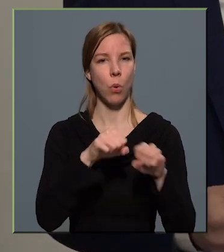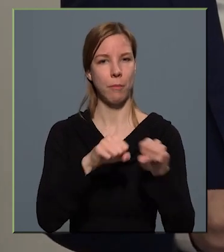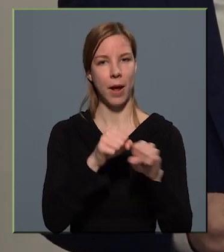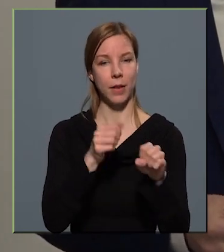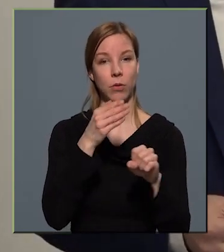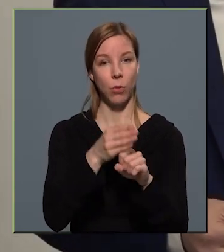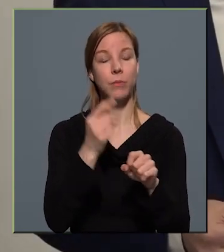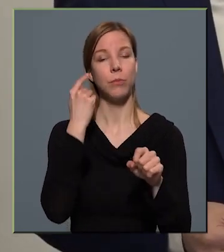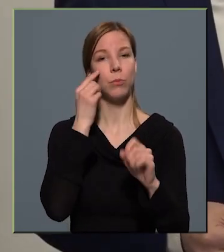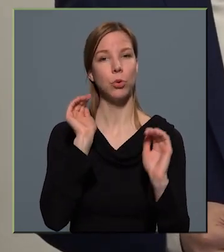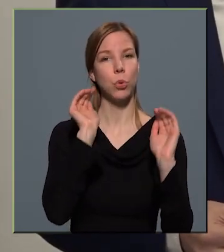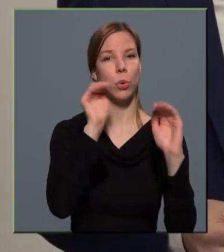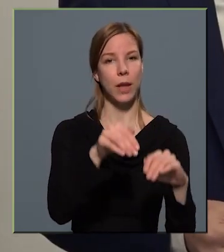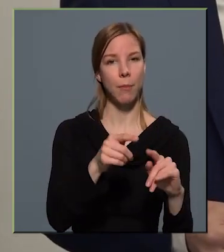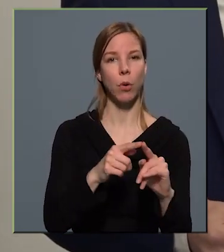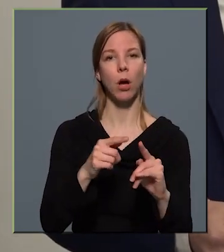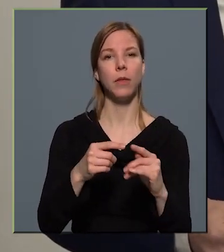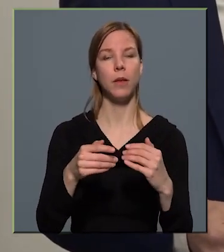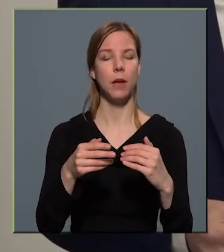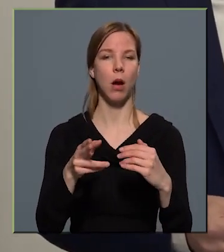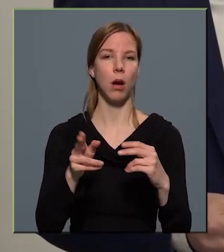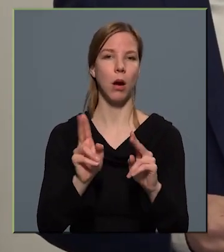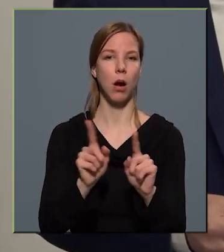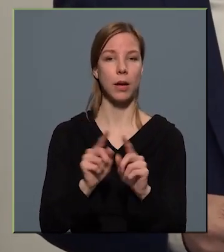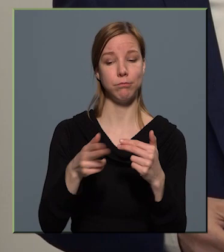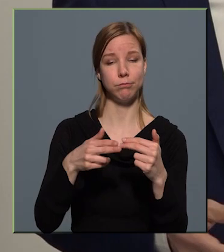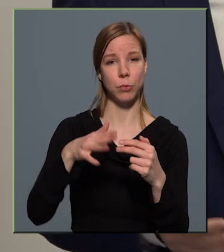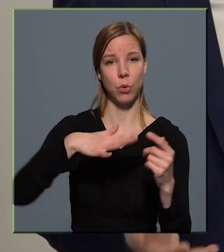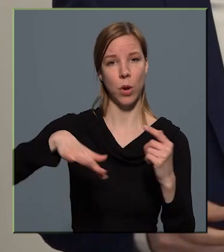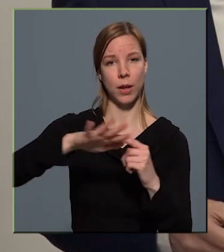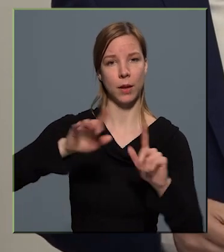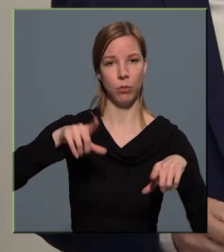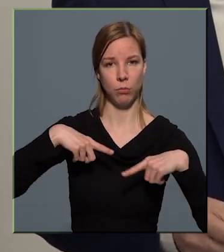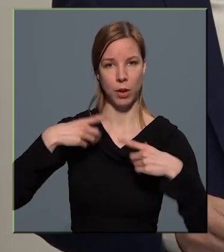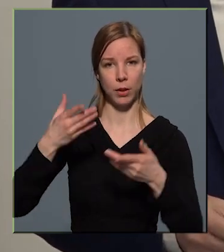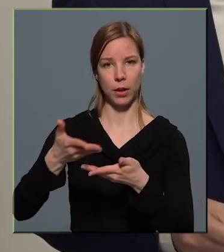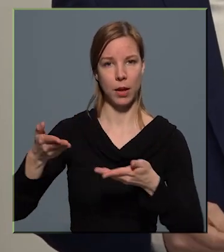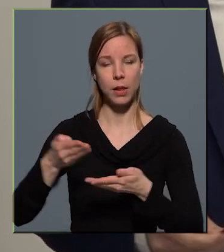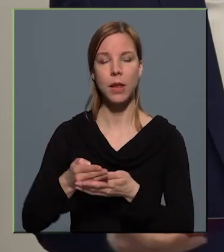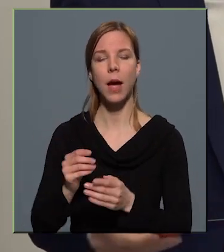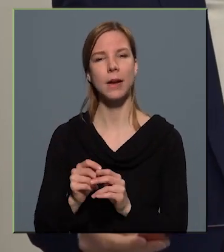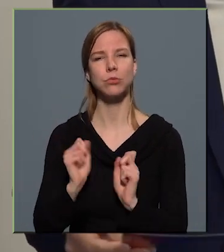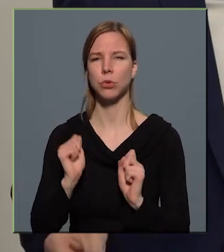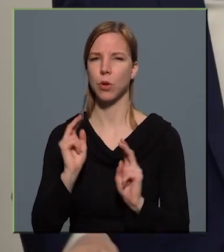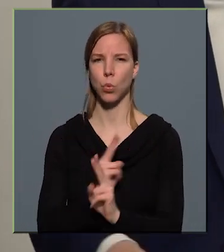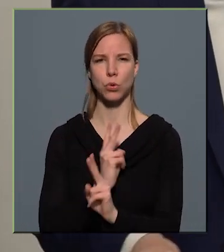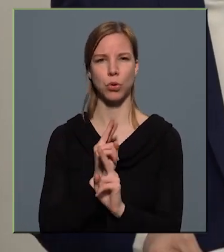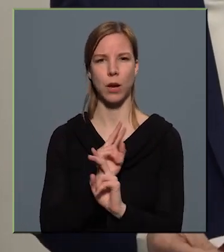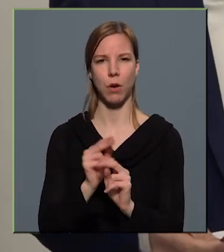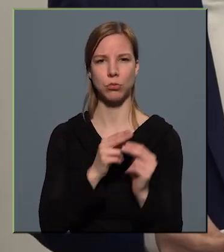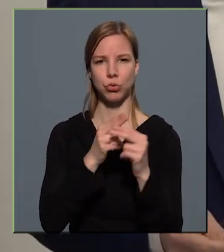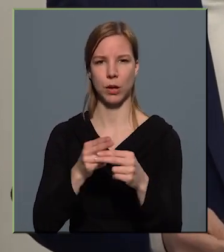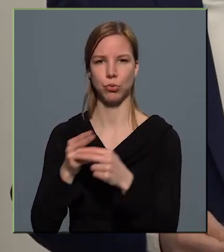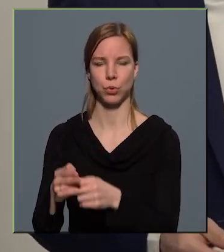támogatni azokat, akik a közvetlen környezetünkben élnek, akiknek különösen nagy szükségük van